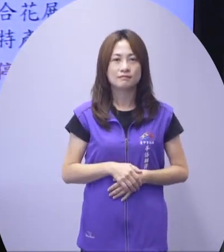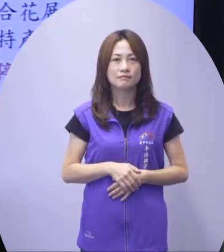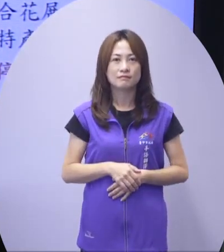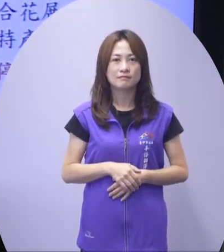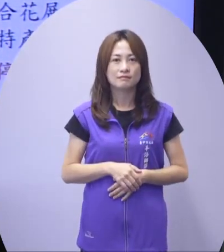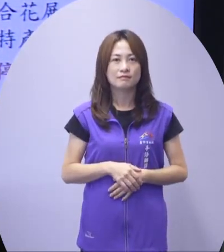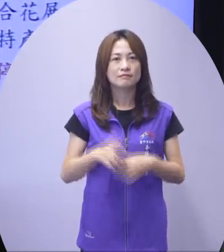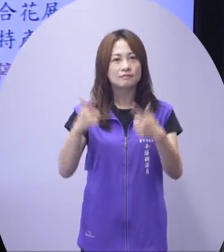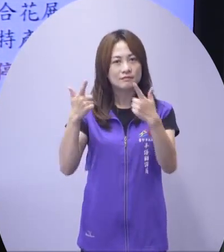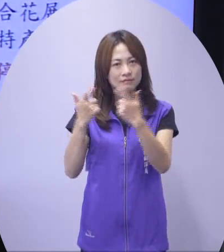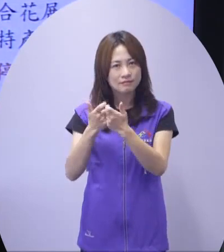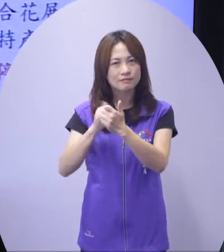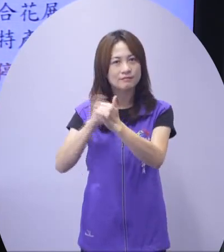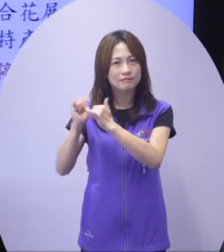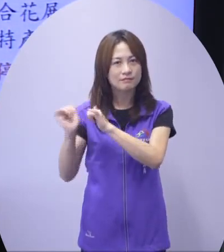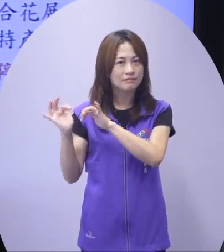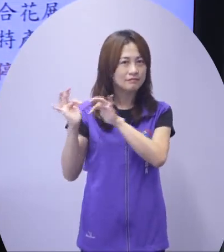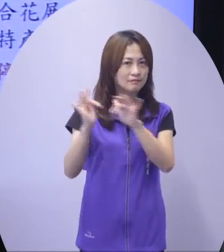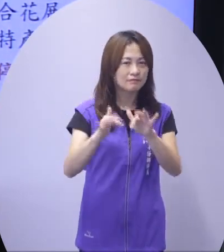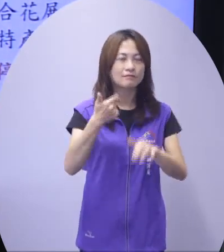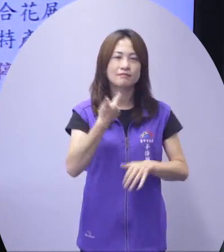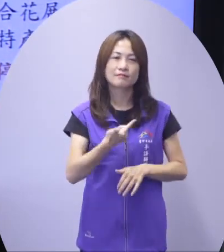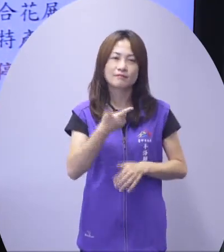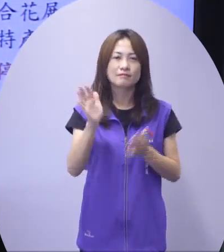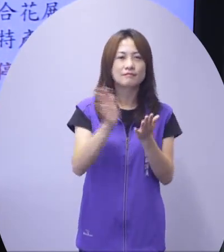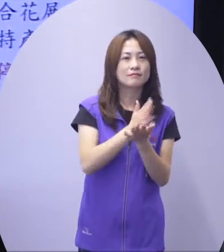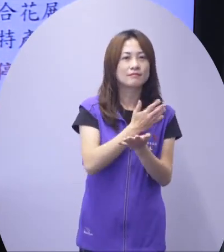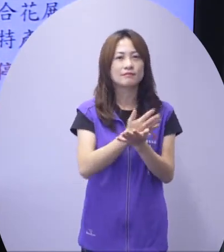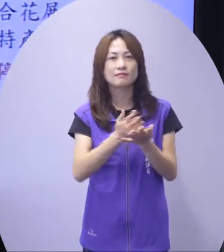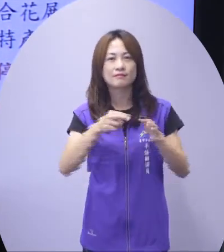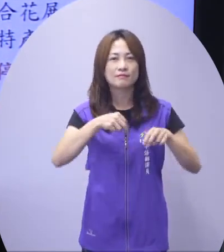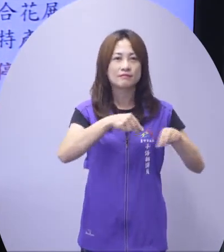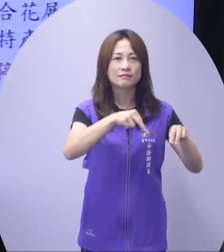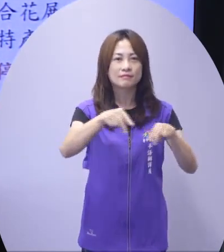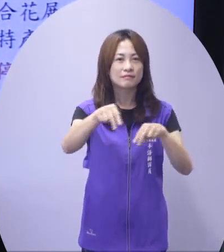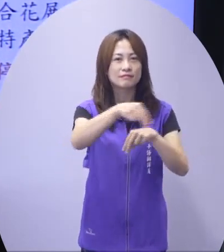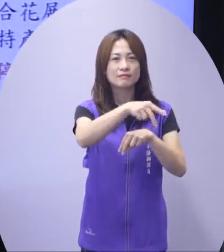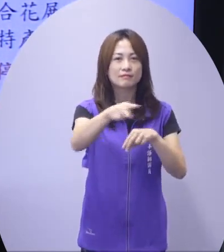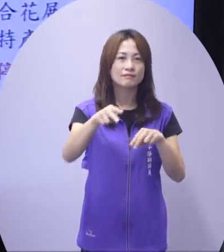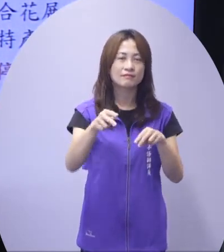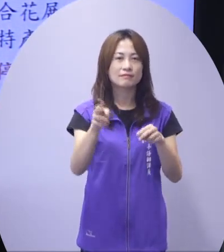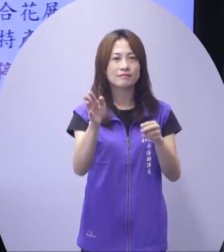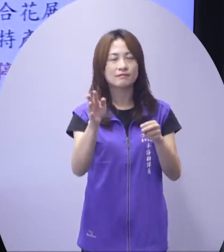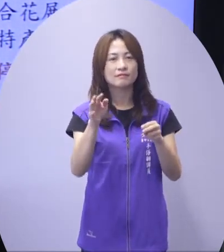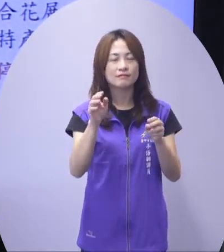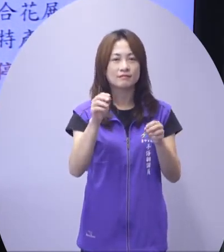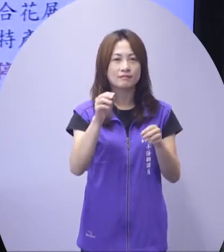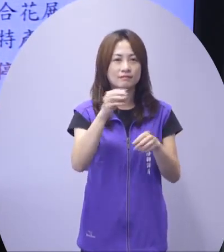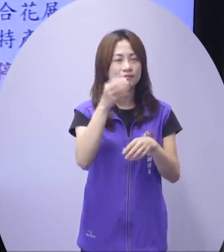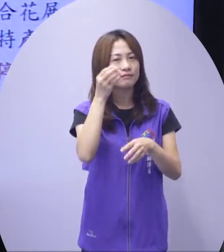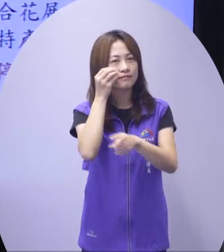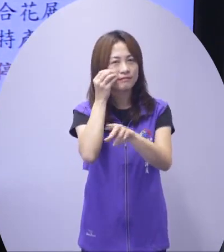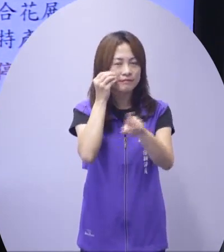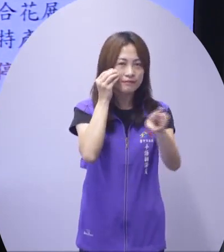赏，然后赏花，然后也当达到这种运动这那个这样的